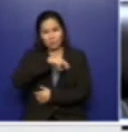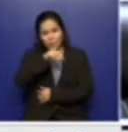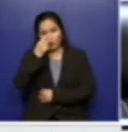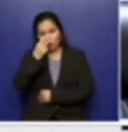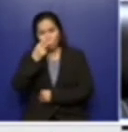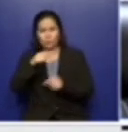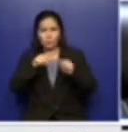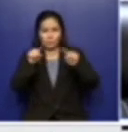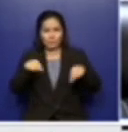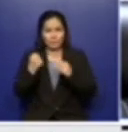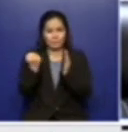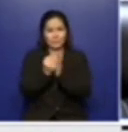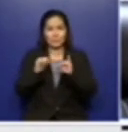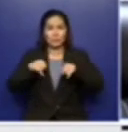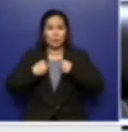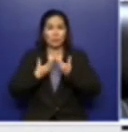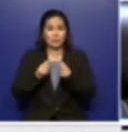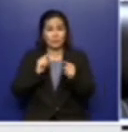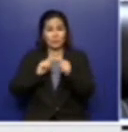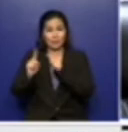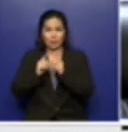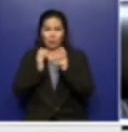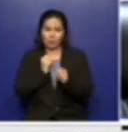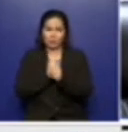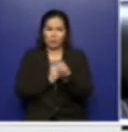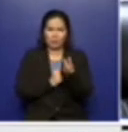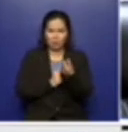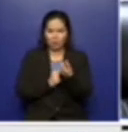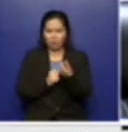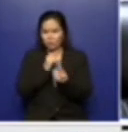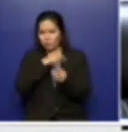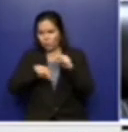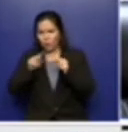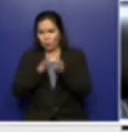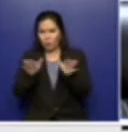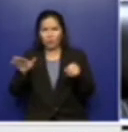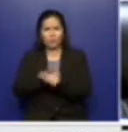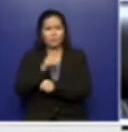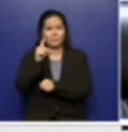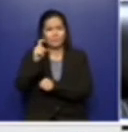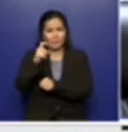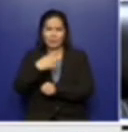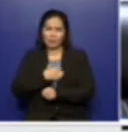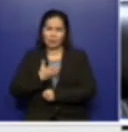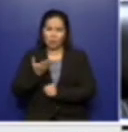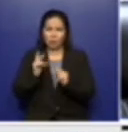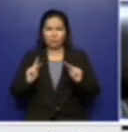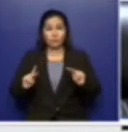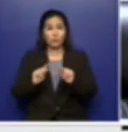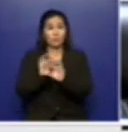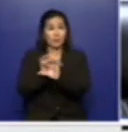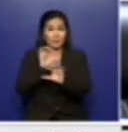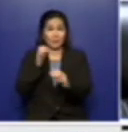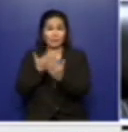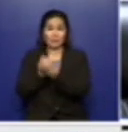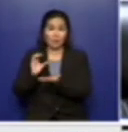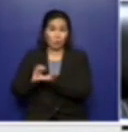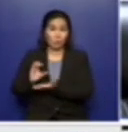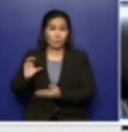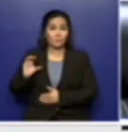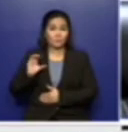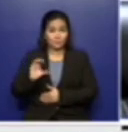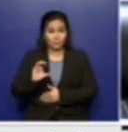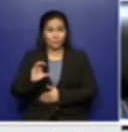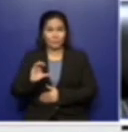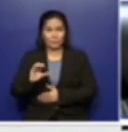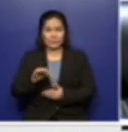นดให้แก่ชาวบ้านไม่สามารถดำเนินการได้อยากจะให้กระทรวงมหาดไทยตั้งงบประมาณตั้ง